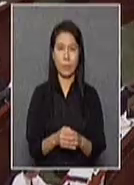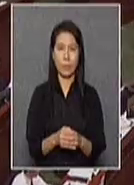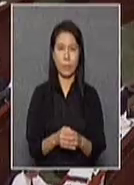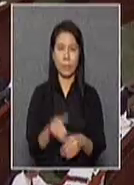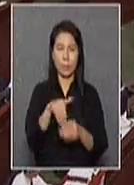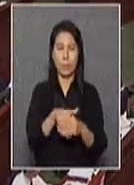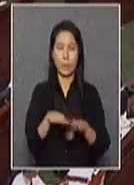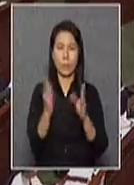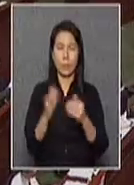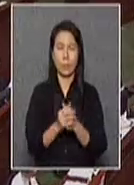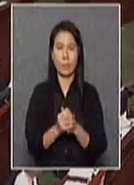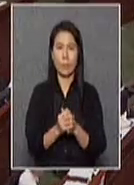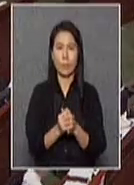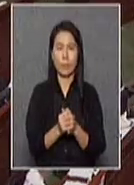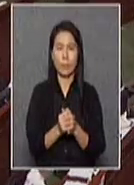開始表決。